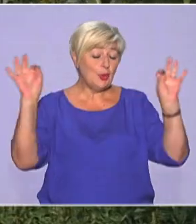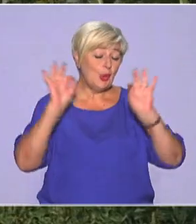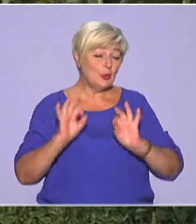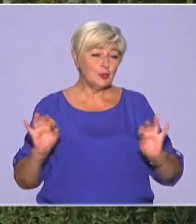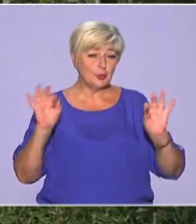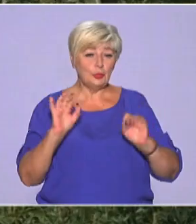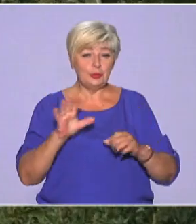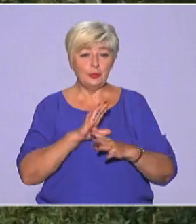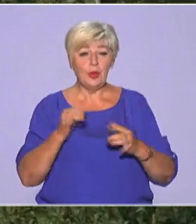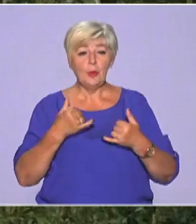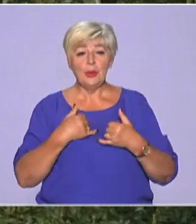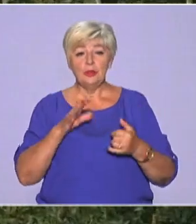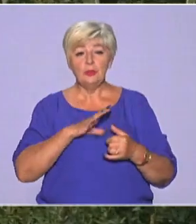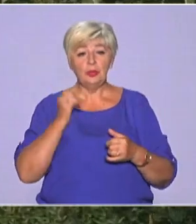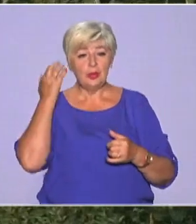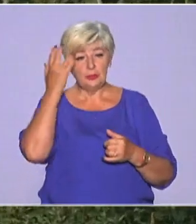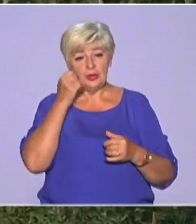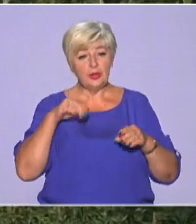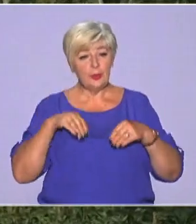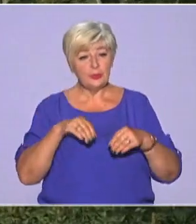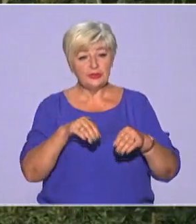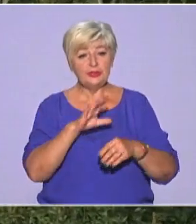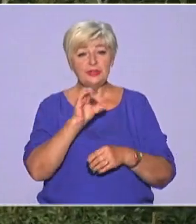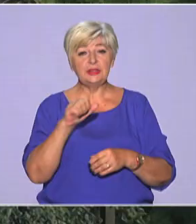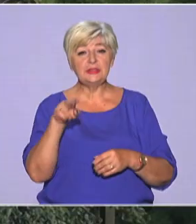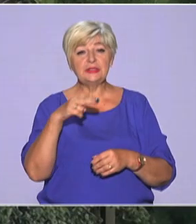було. В мене була мрія посадити сад,